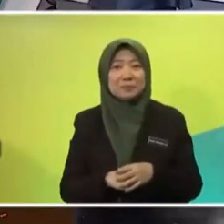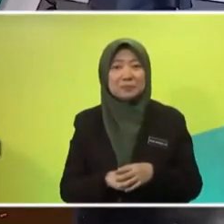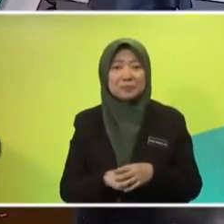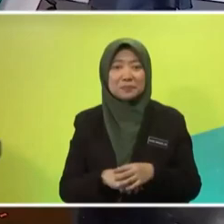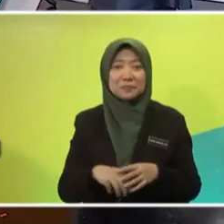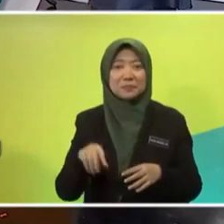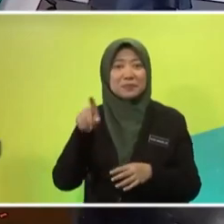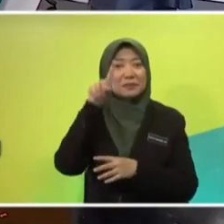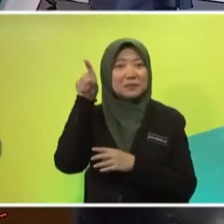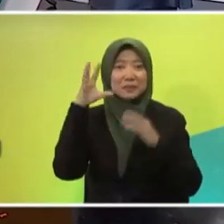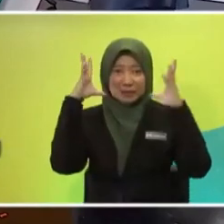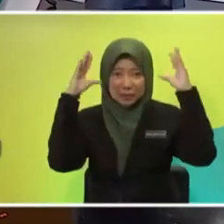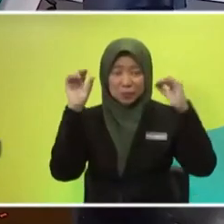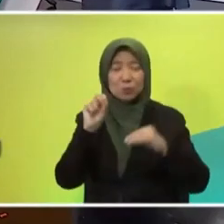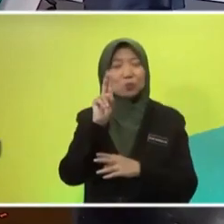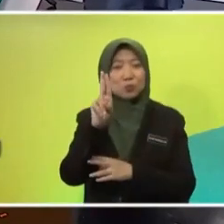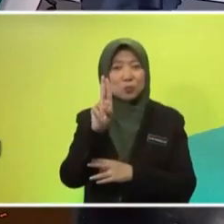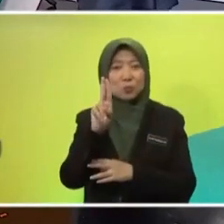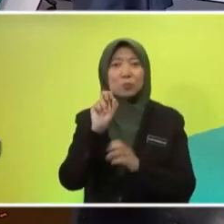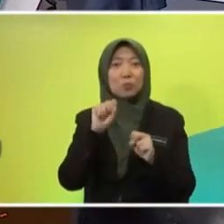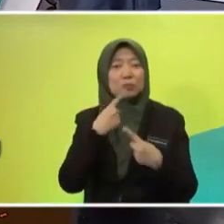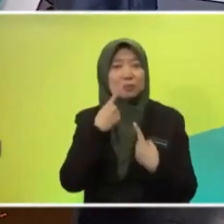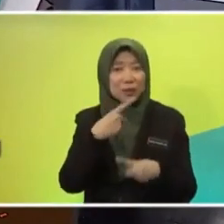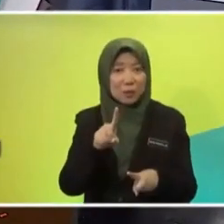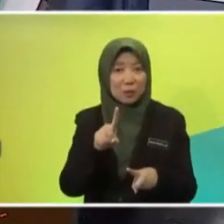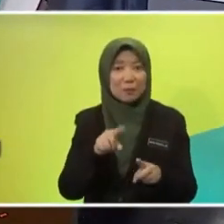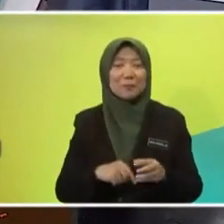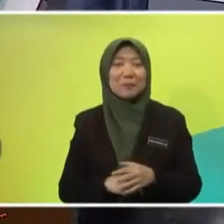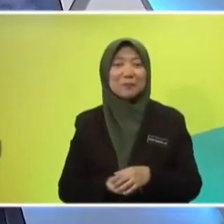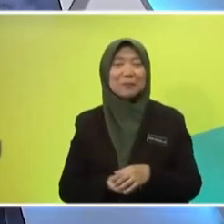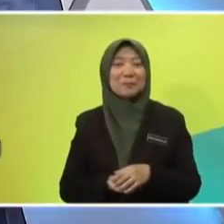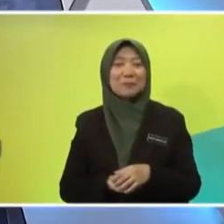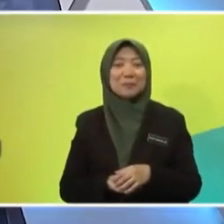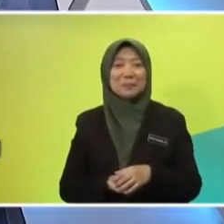tanya cikgu Su lah. Cikgu Su, boleh bagikan jawapan? Saya cubalah, cikgu.